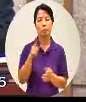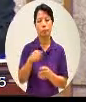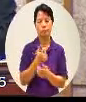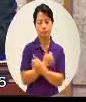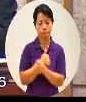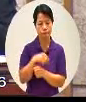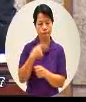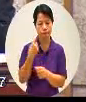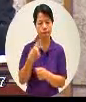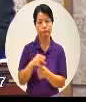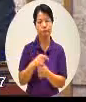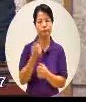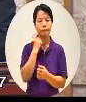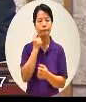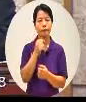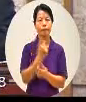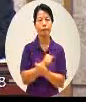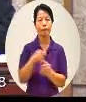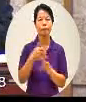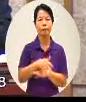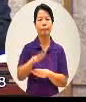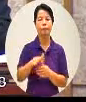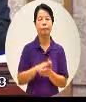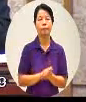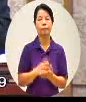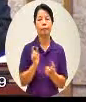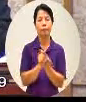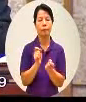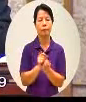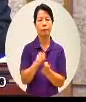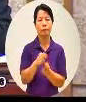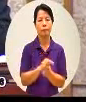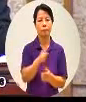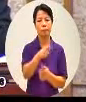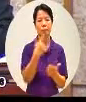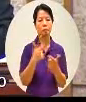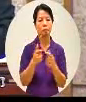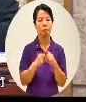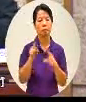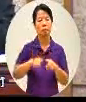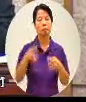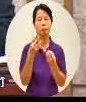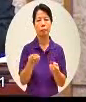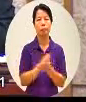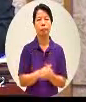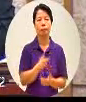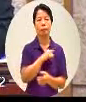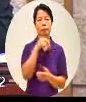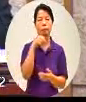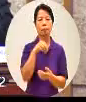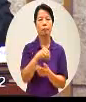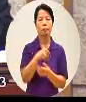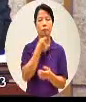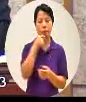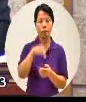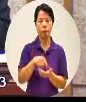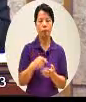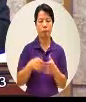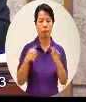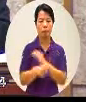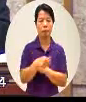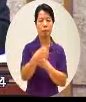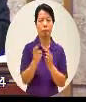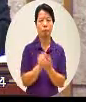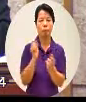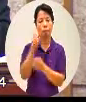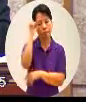部分呢，我想因为是第一次的版本是这样，但是现在我就觉得那是不合理，用志愿来决定大家入学未必是啊、哦、所谓